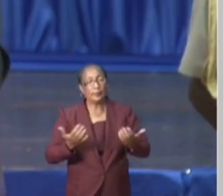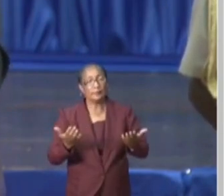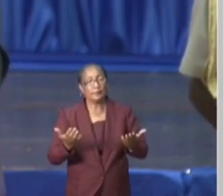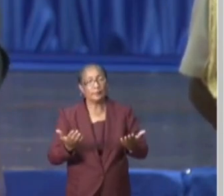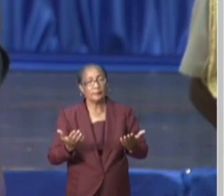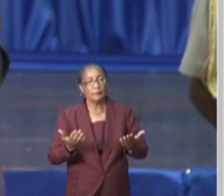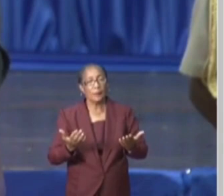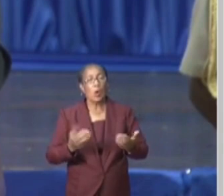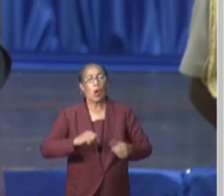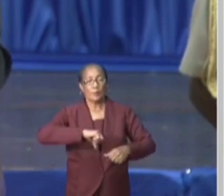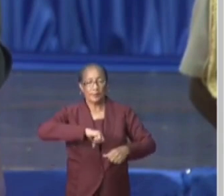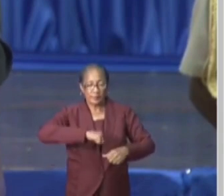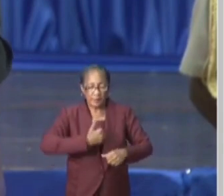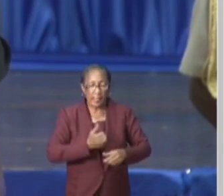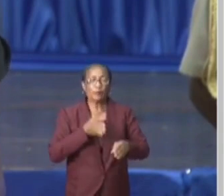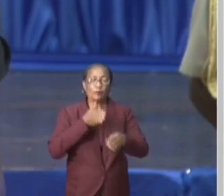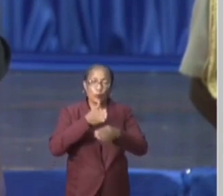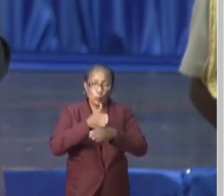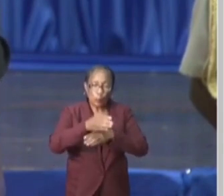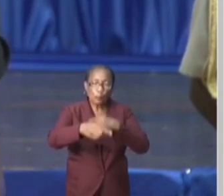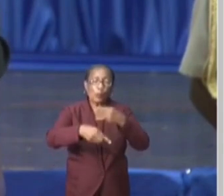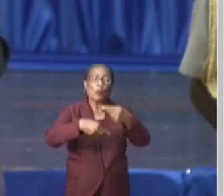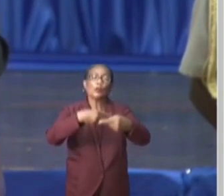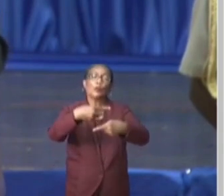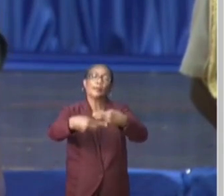jezelf te ontwikkelen